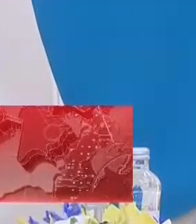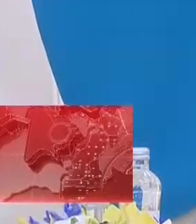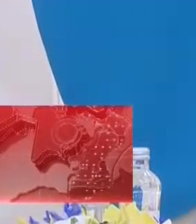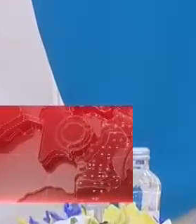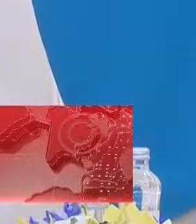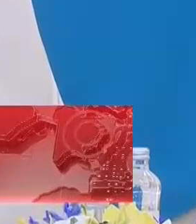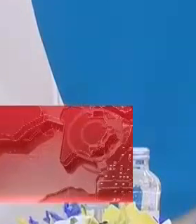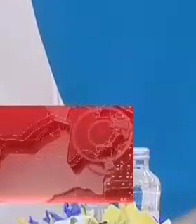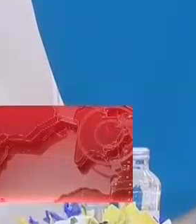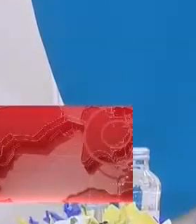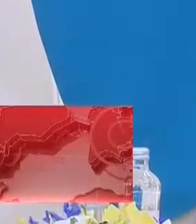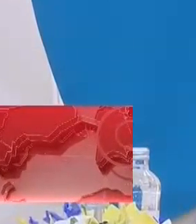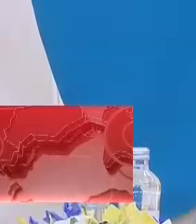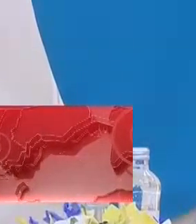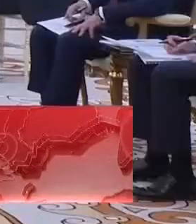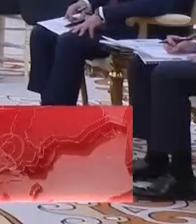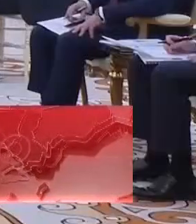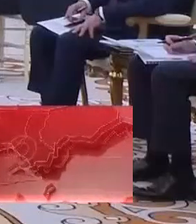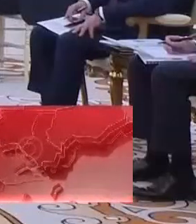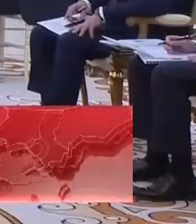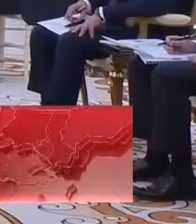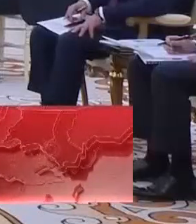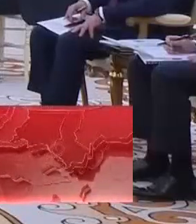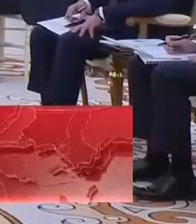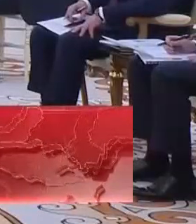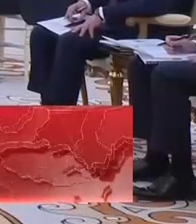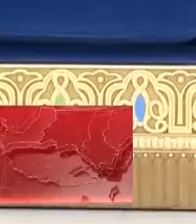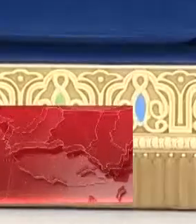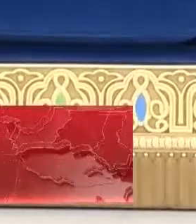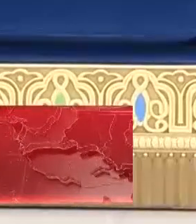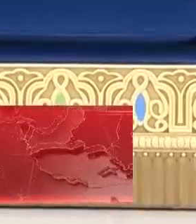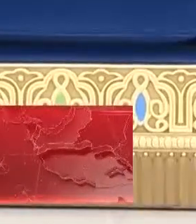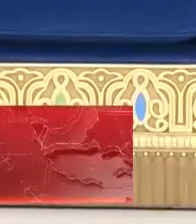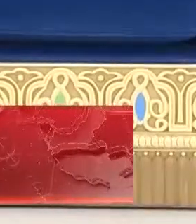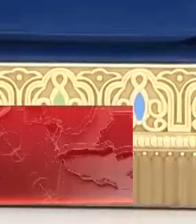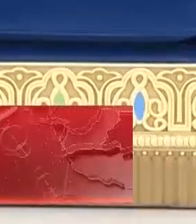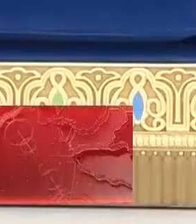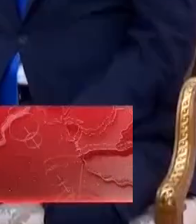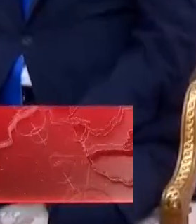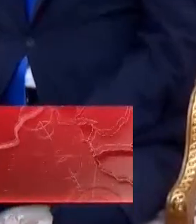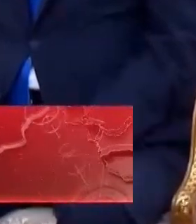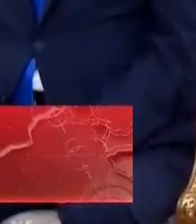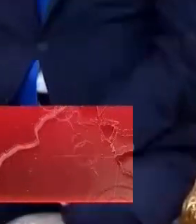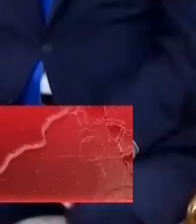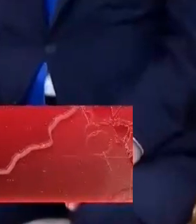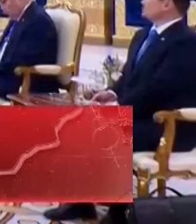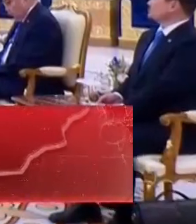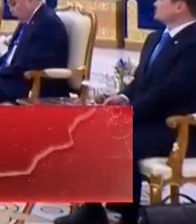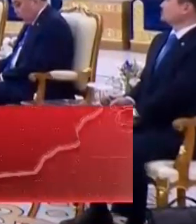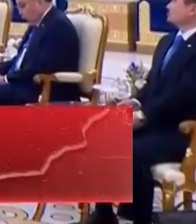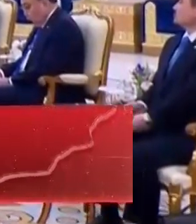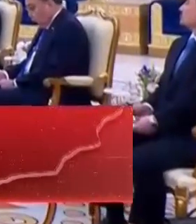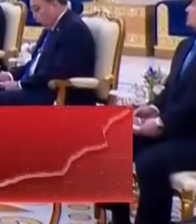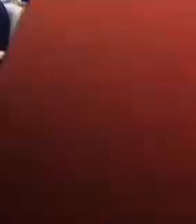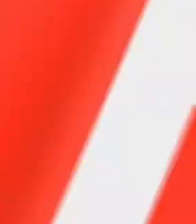Многие корейские компании инвестируют в Казахстан, способствуя таким образом созданию рабочих мест и развитию промышленности. О чем договорились главы